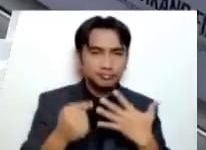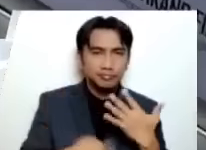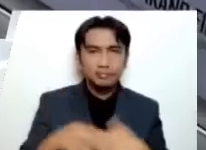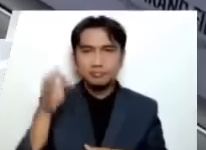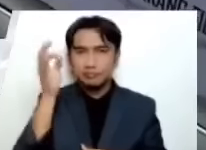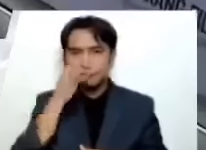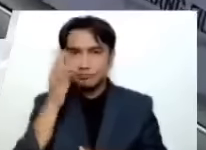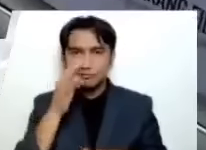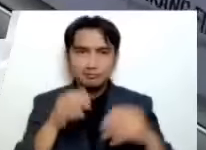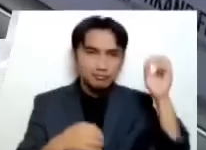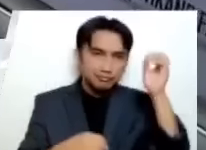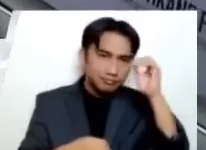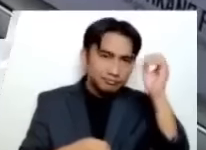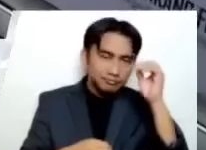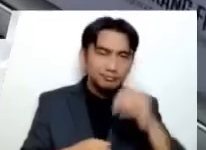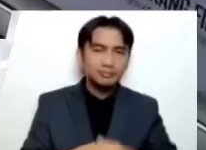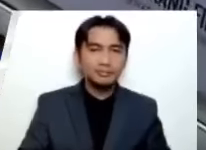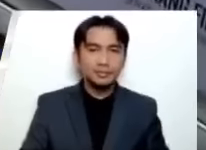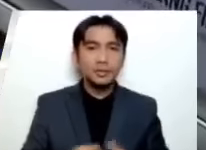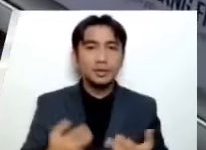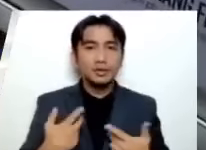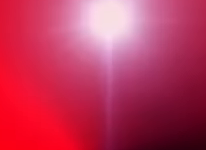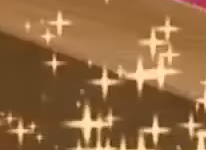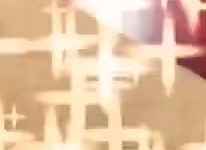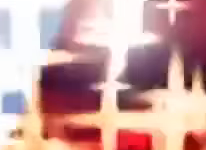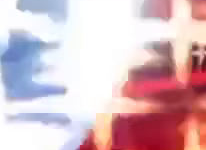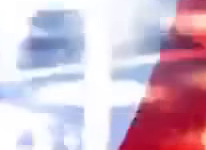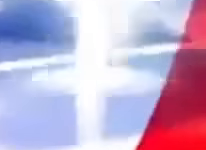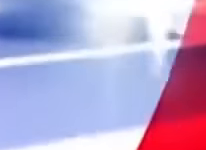mga lapit sa pagtuturo ng panitikan.